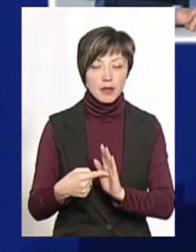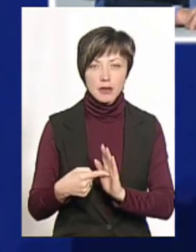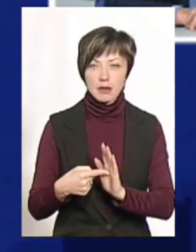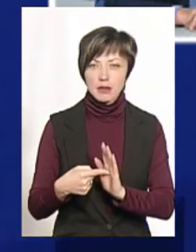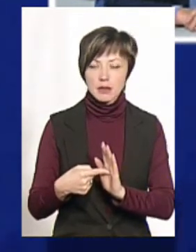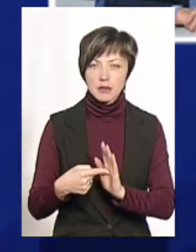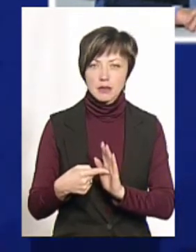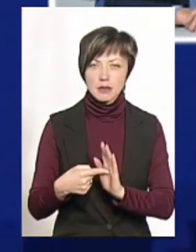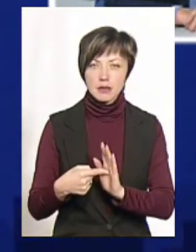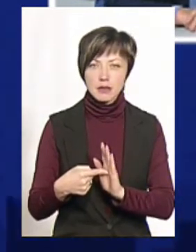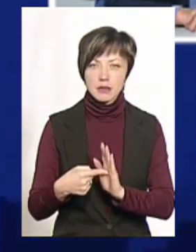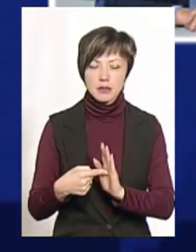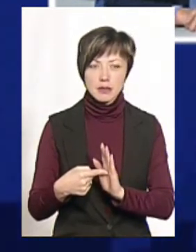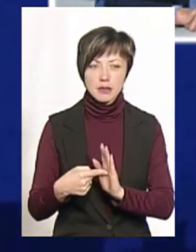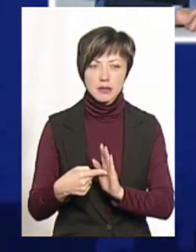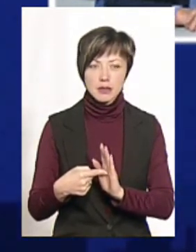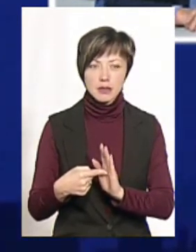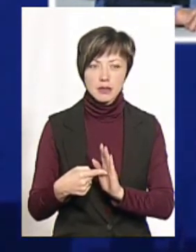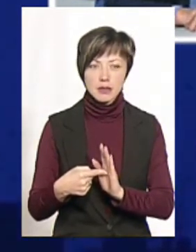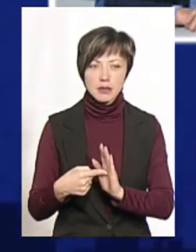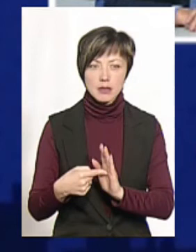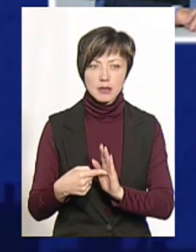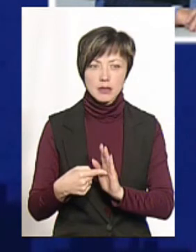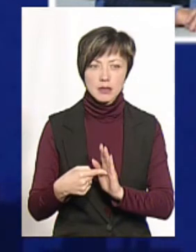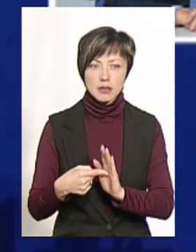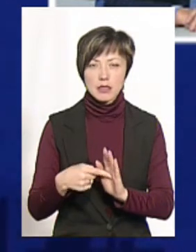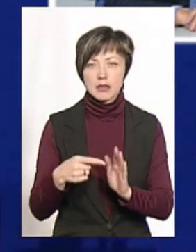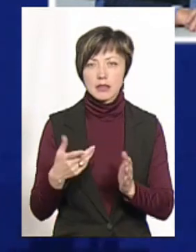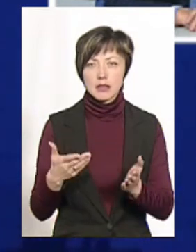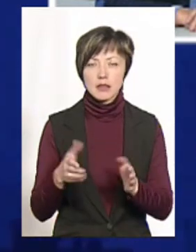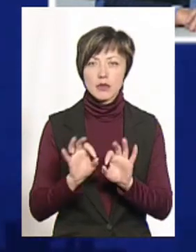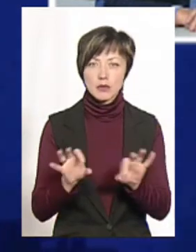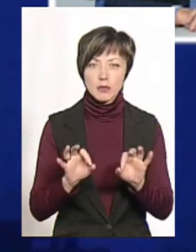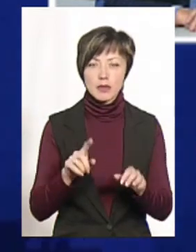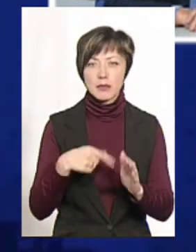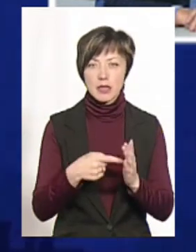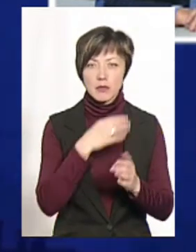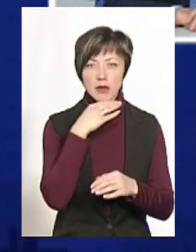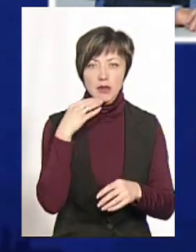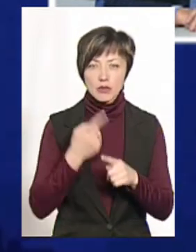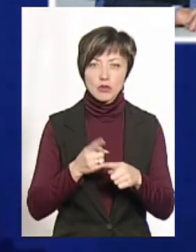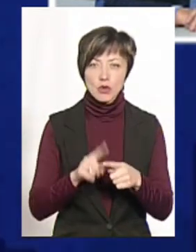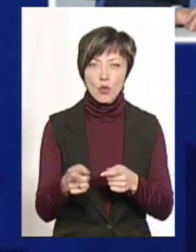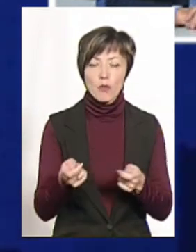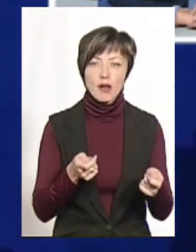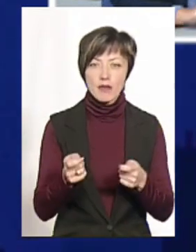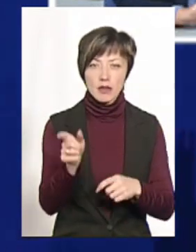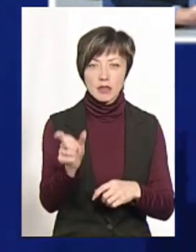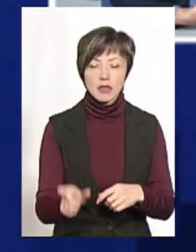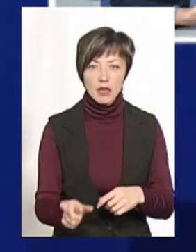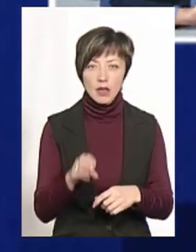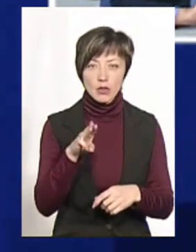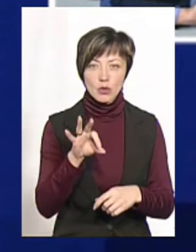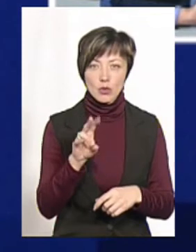Хмельницький. Тому що пояснення, запитання є, звичайно, є, в людей дуже багато запитань до цього управителя, але в мене запитання